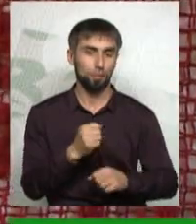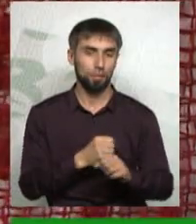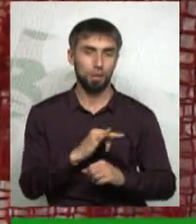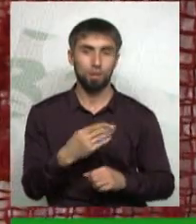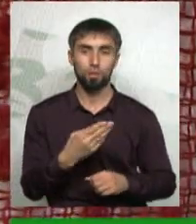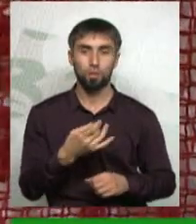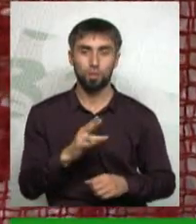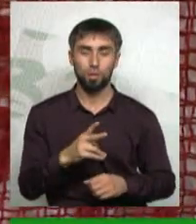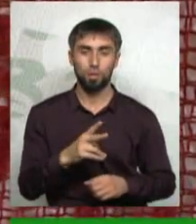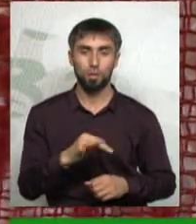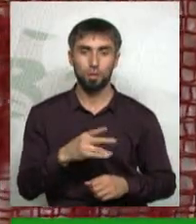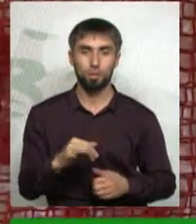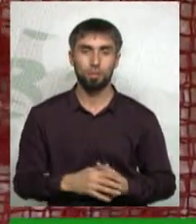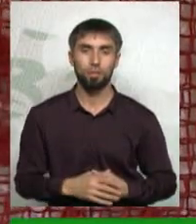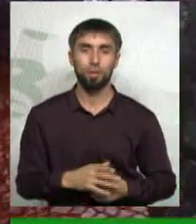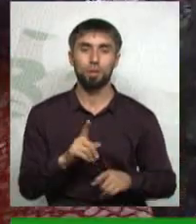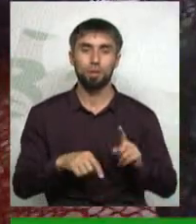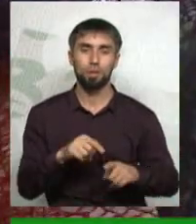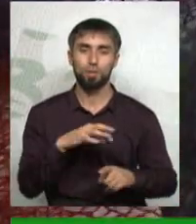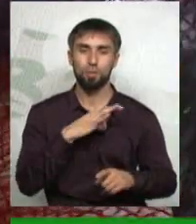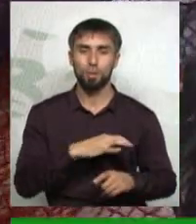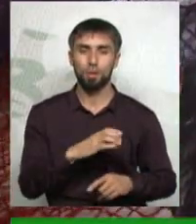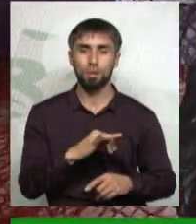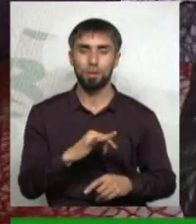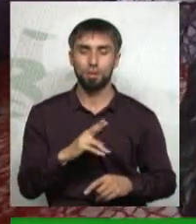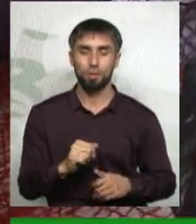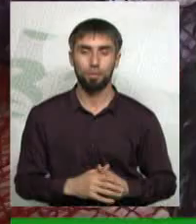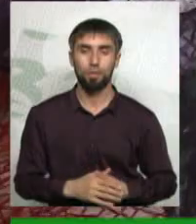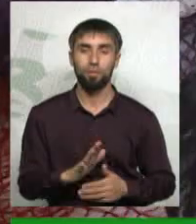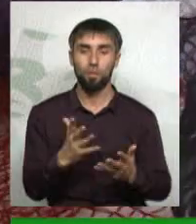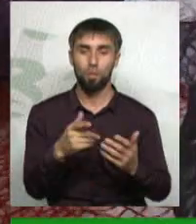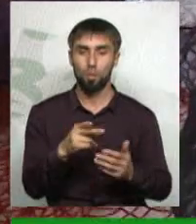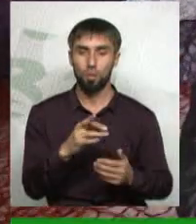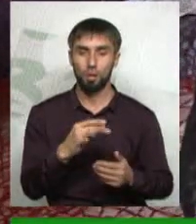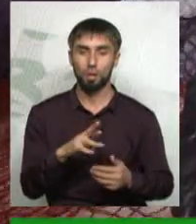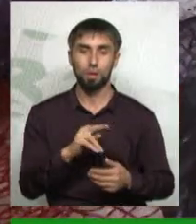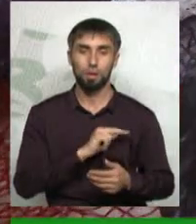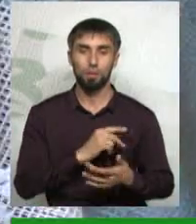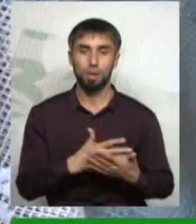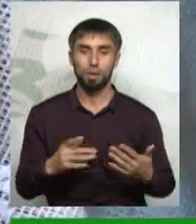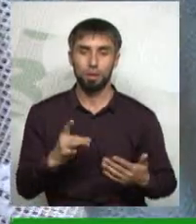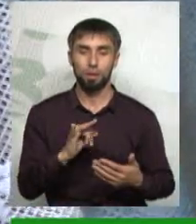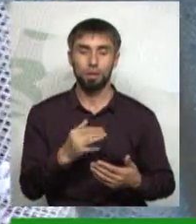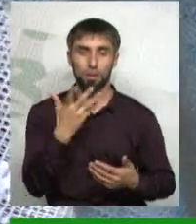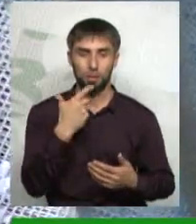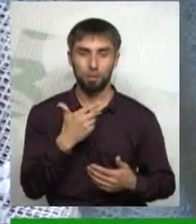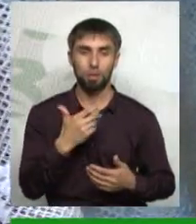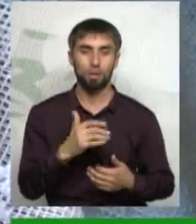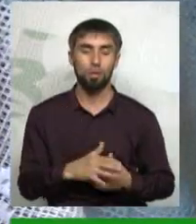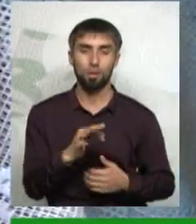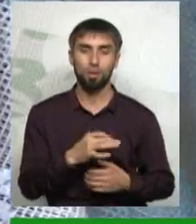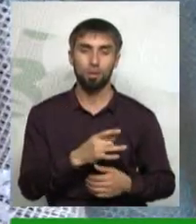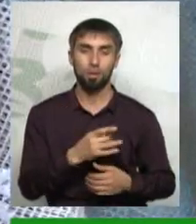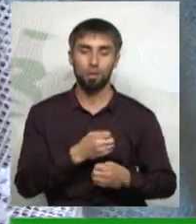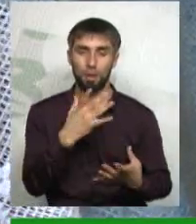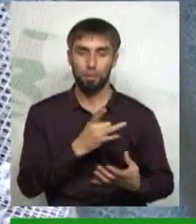из шелковых нитей, редко пользуется синтетическими материалами. В коллекцию Питимат работы разных размеров и цветов, от яркого белого